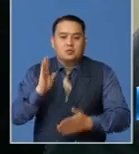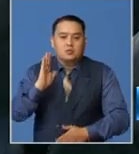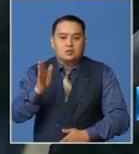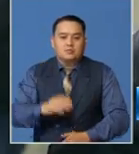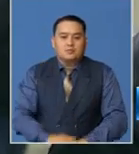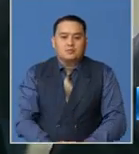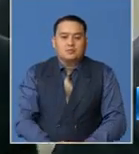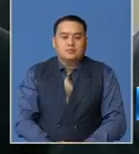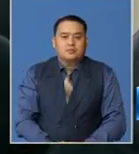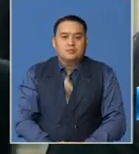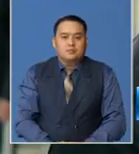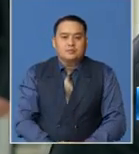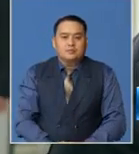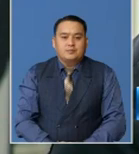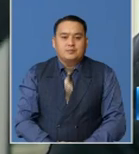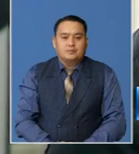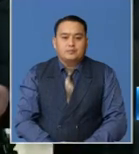последующие годы